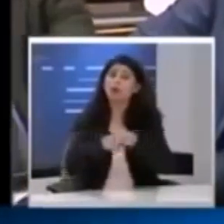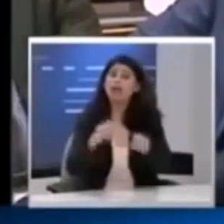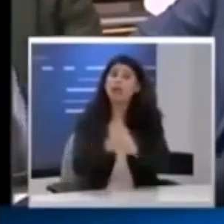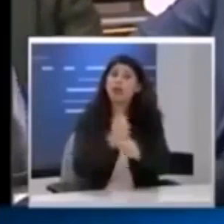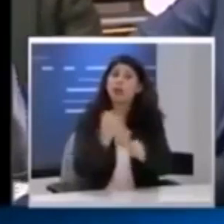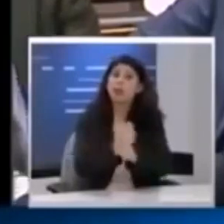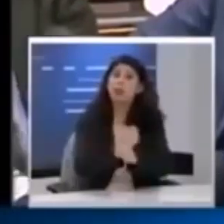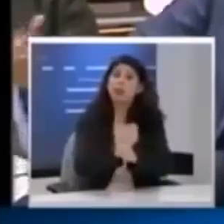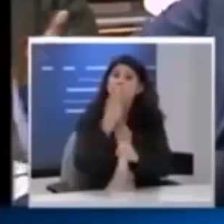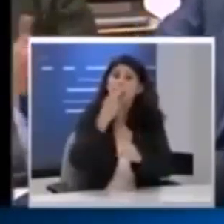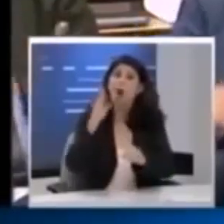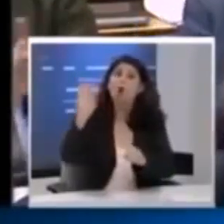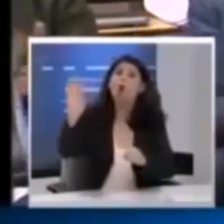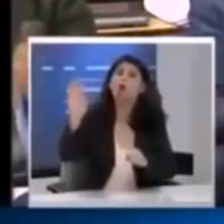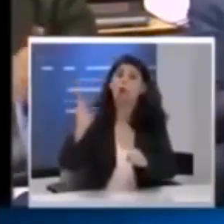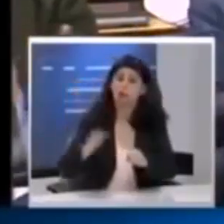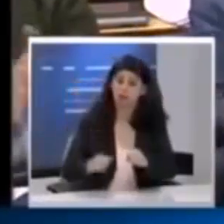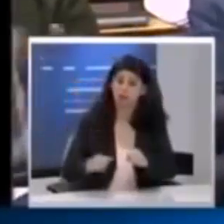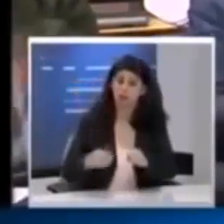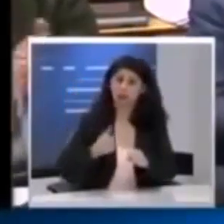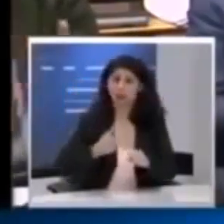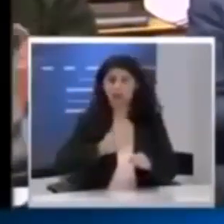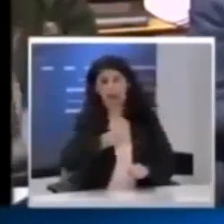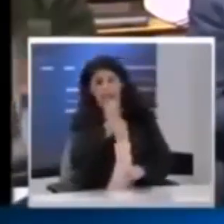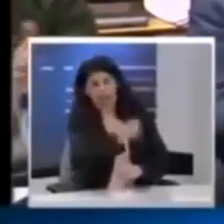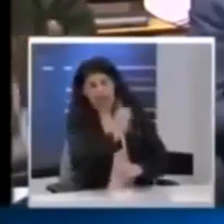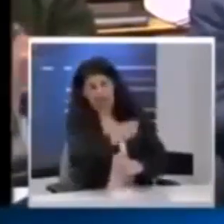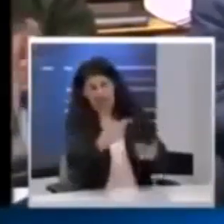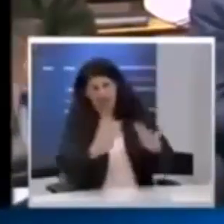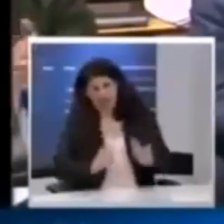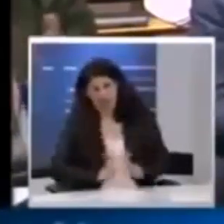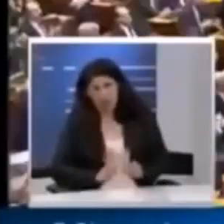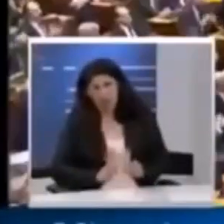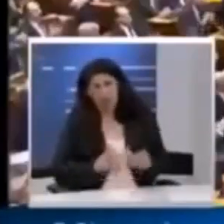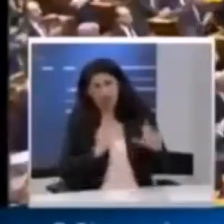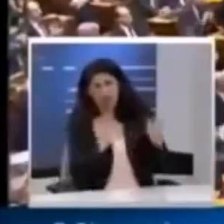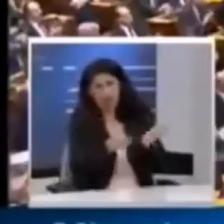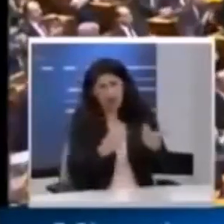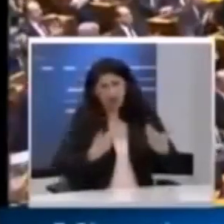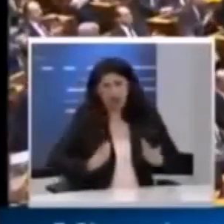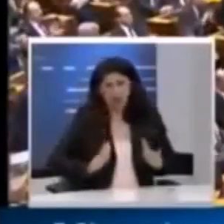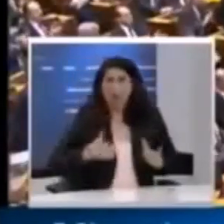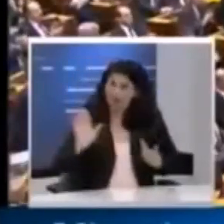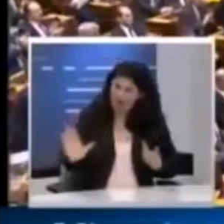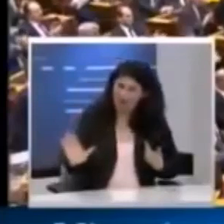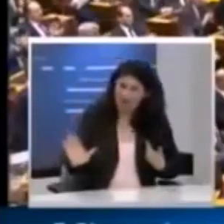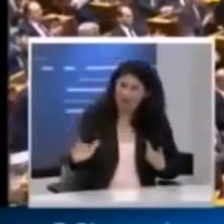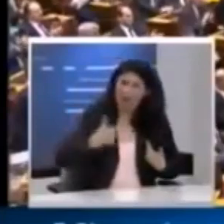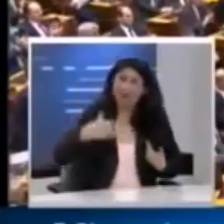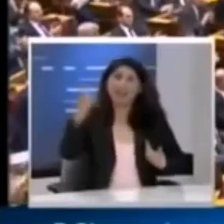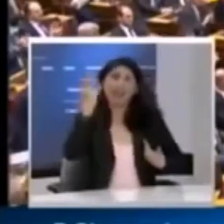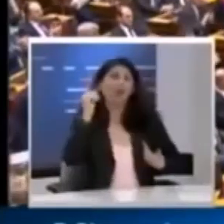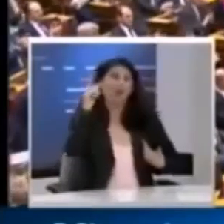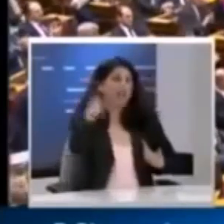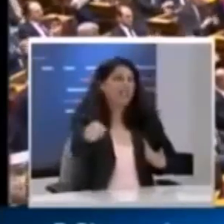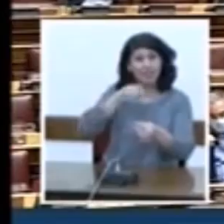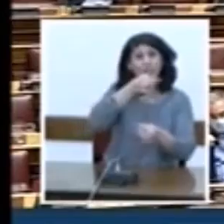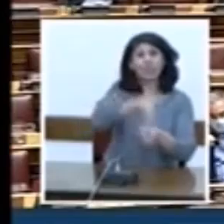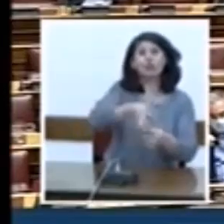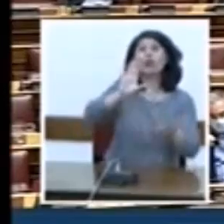ποιους έκανε δουλειές στη Χούντα. Εντάξει, λοιπόν, μη μου πουνάτε εμένα το δάχτυλο για την οικογένειά μου, εντάξει, γιατί θα τα ακούσετε κι